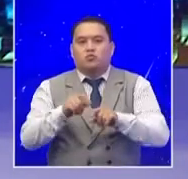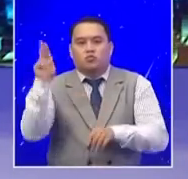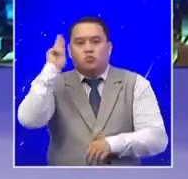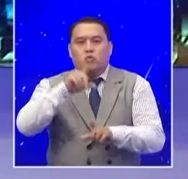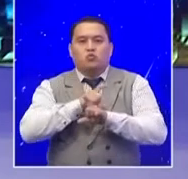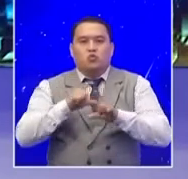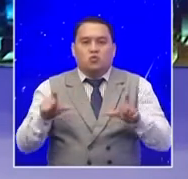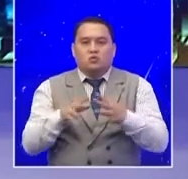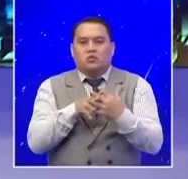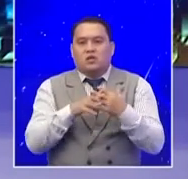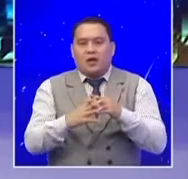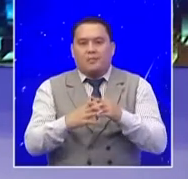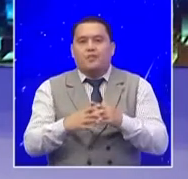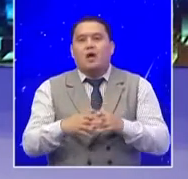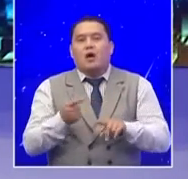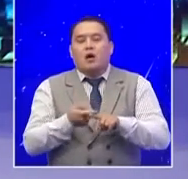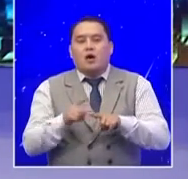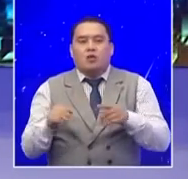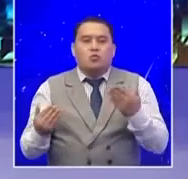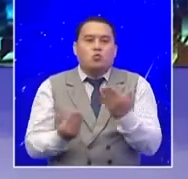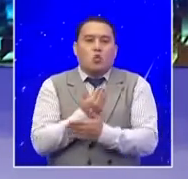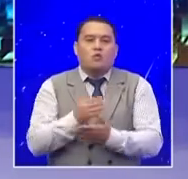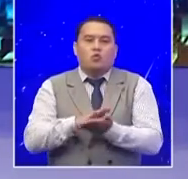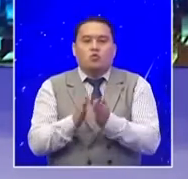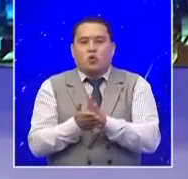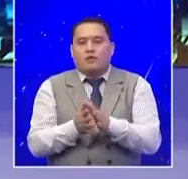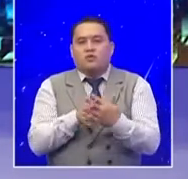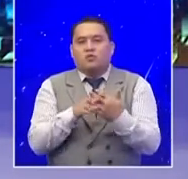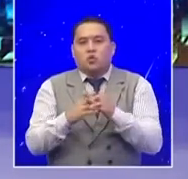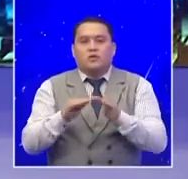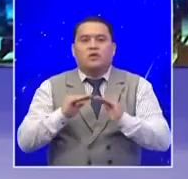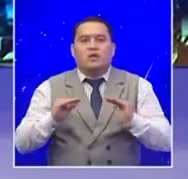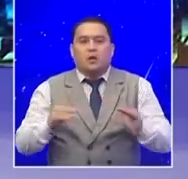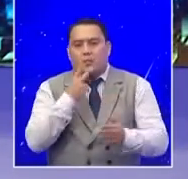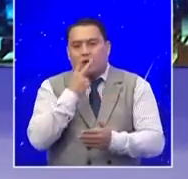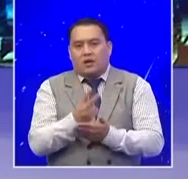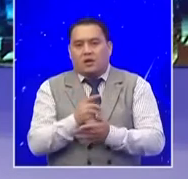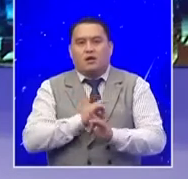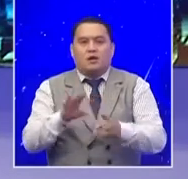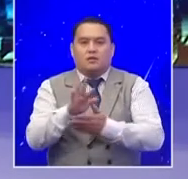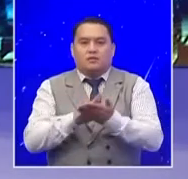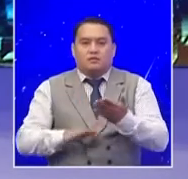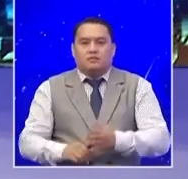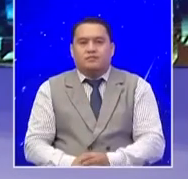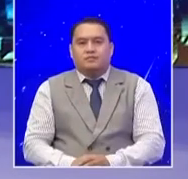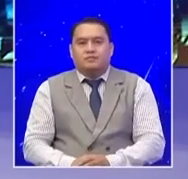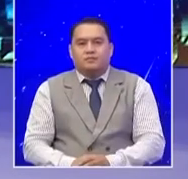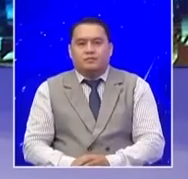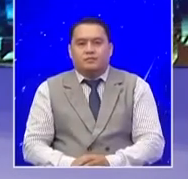общеобразовательного учреждения села Сате. О новых условиях для сельских учеников на примере одной школы расскажет Адина